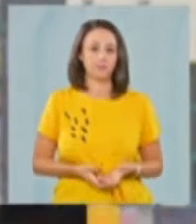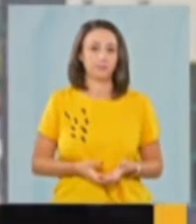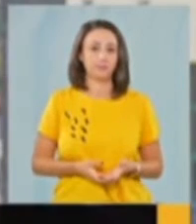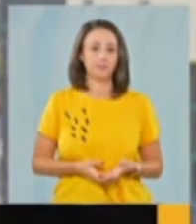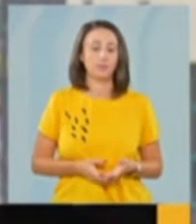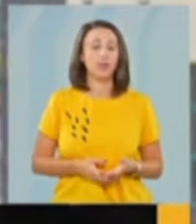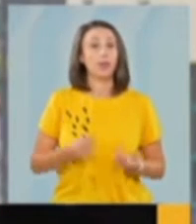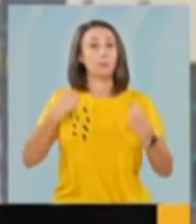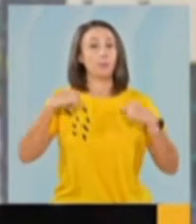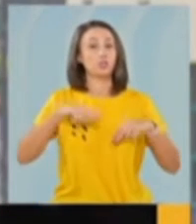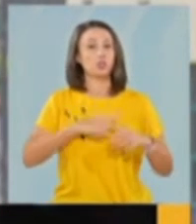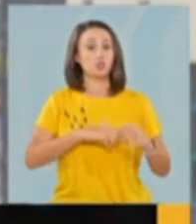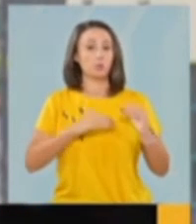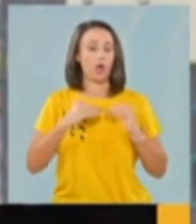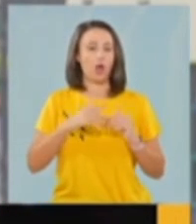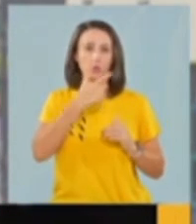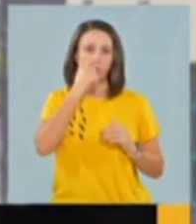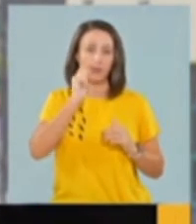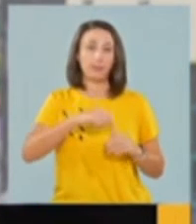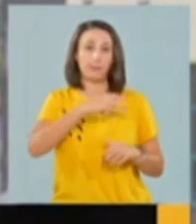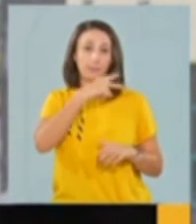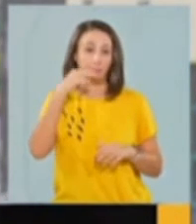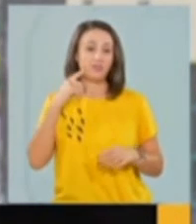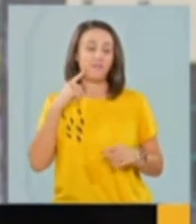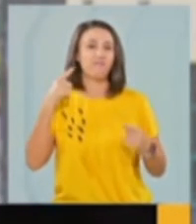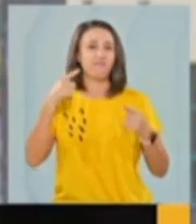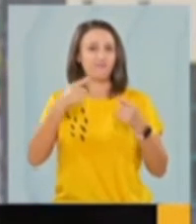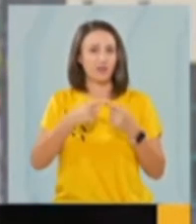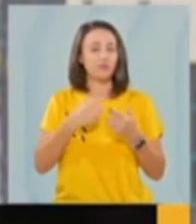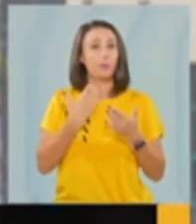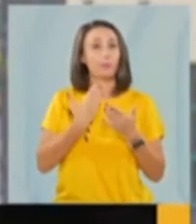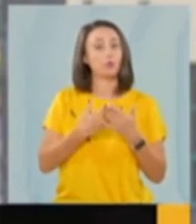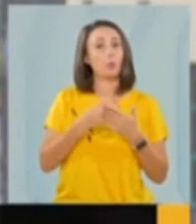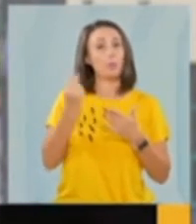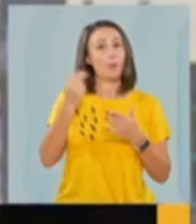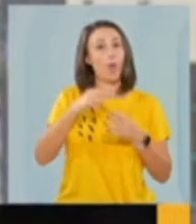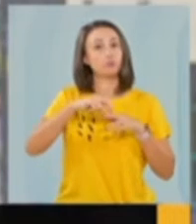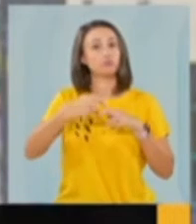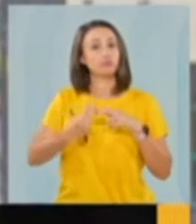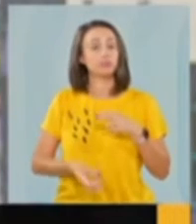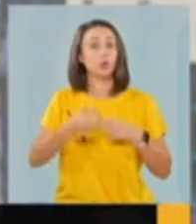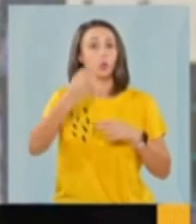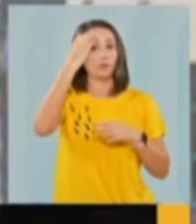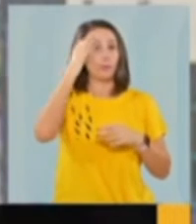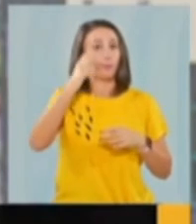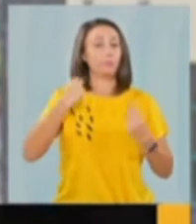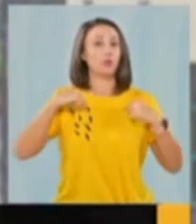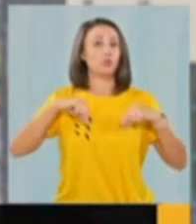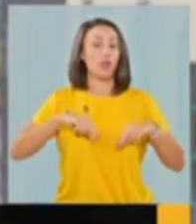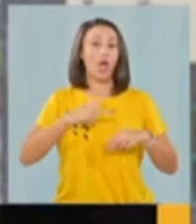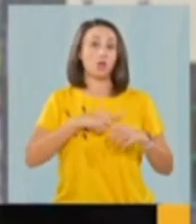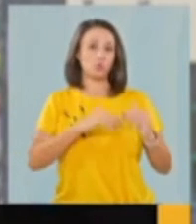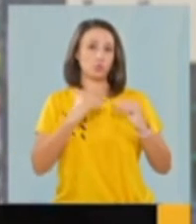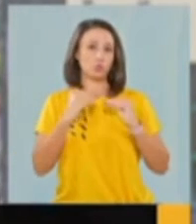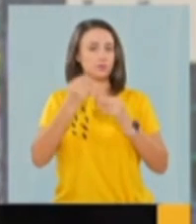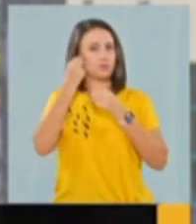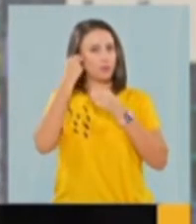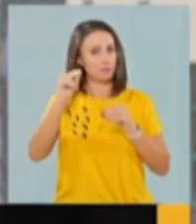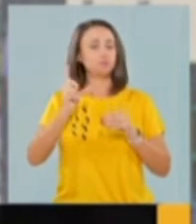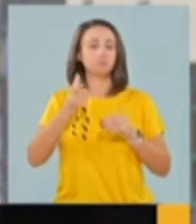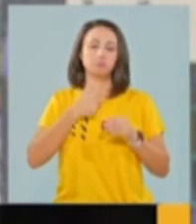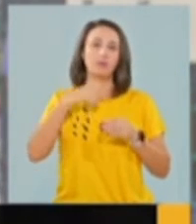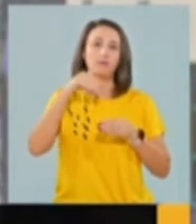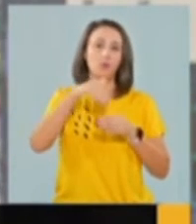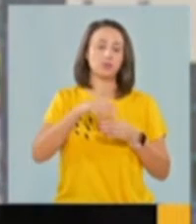Marcel Ciolacu a renunțat la pretențiile sale de a fi vârf de lance în planul de dărâmare a guvernului. Președintele PSD a anunțat că este dispus să